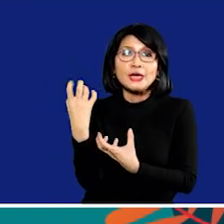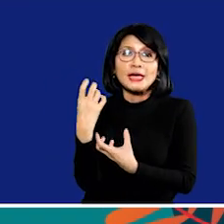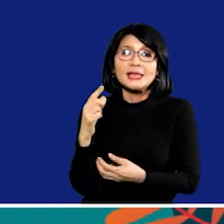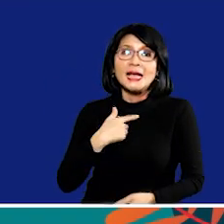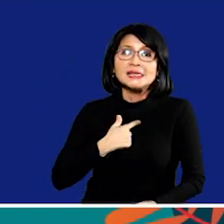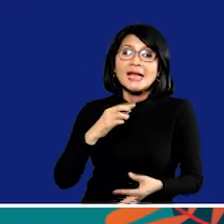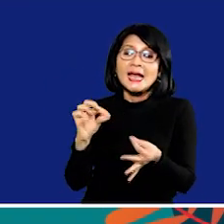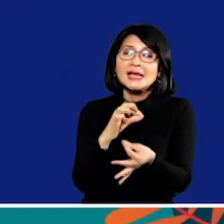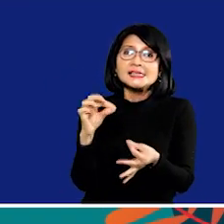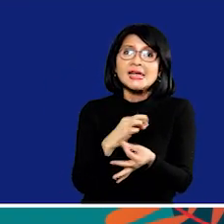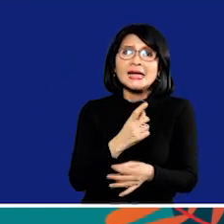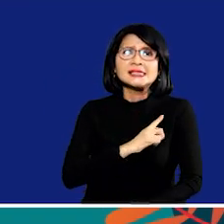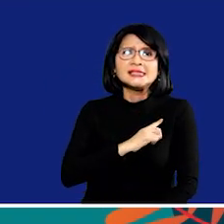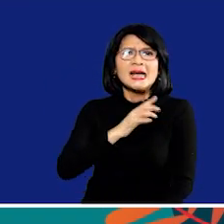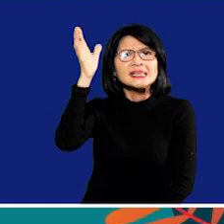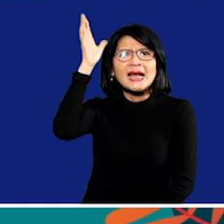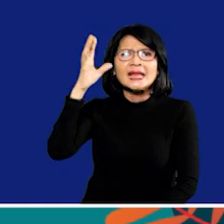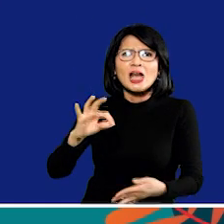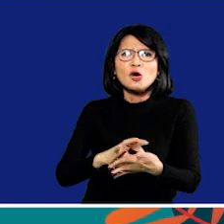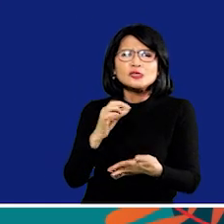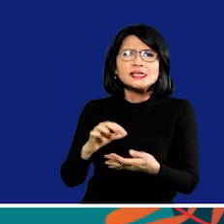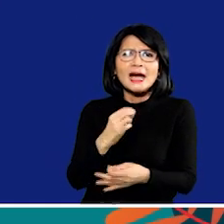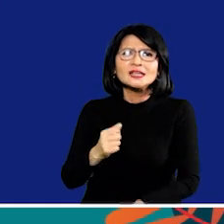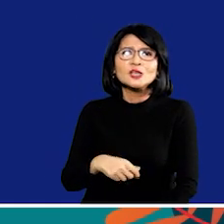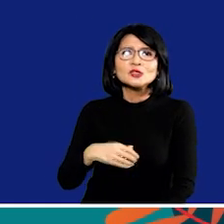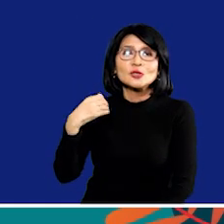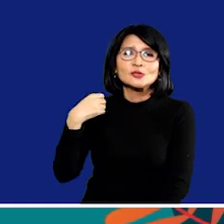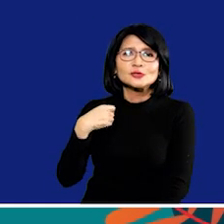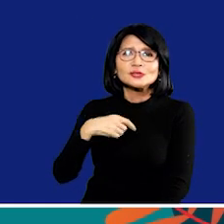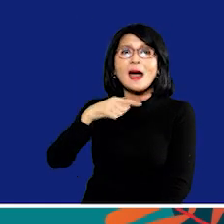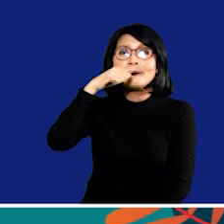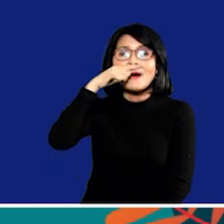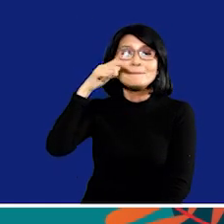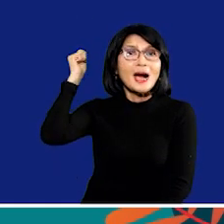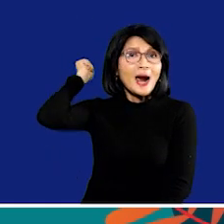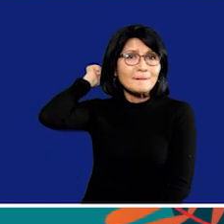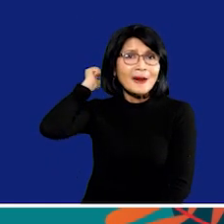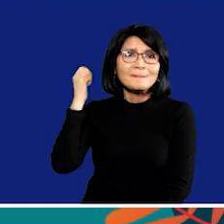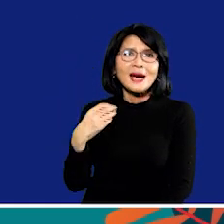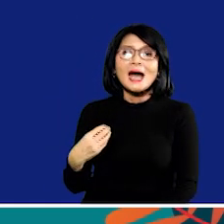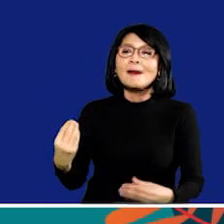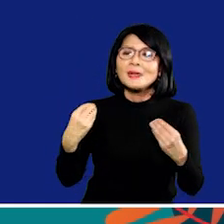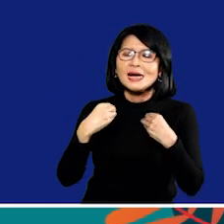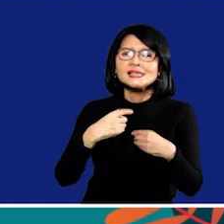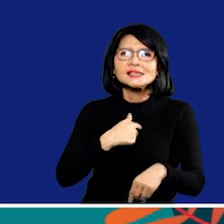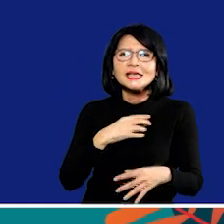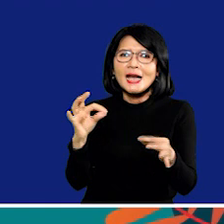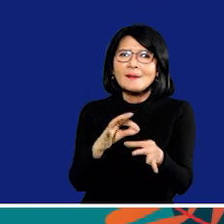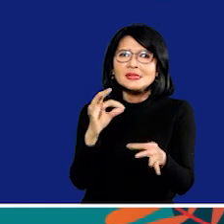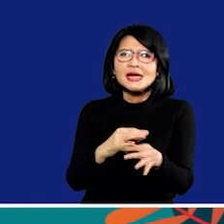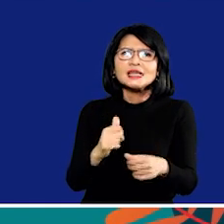bonekanya saya jahit. Saya tidak tahu menjahit. Terus bapak dan mama mengajari saya cara menjahit yang